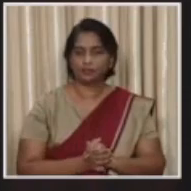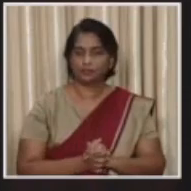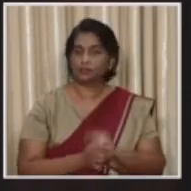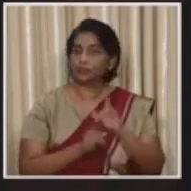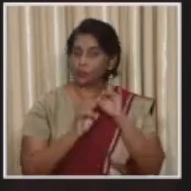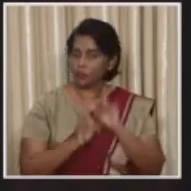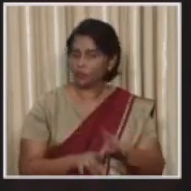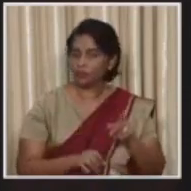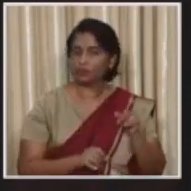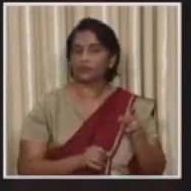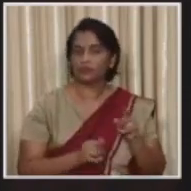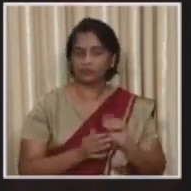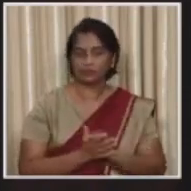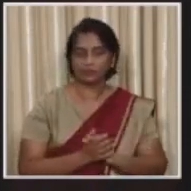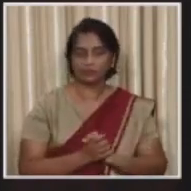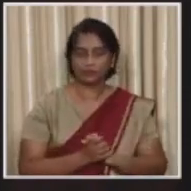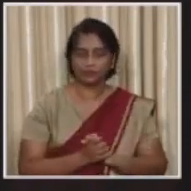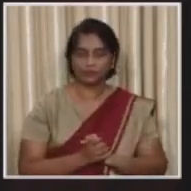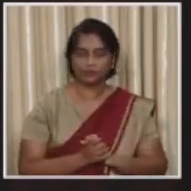එනිසා